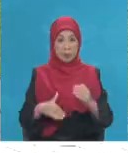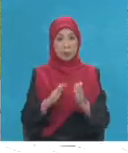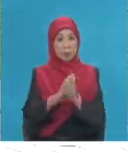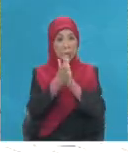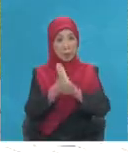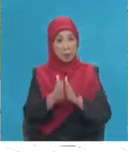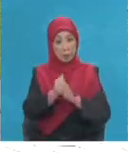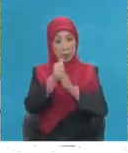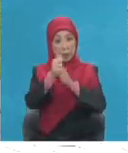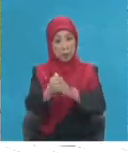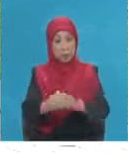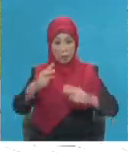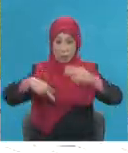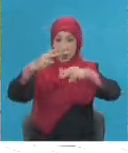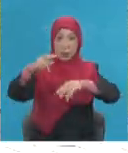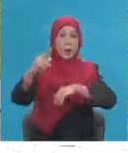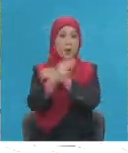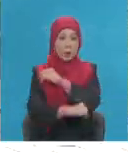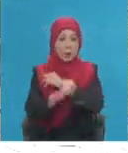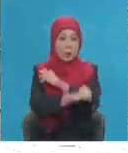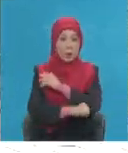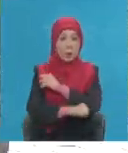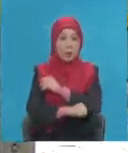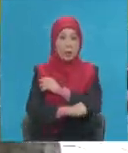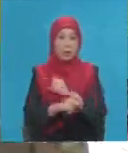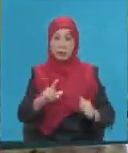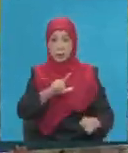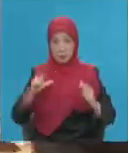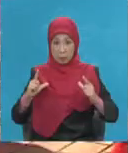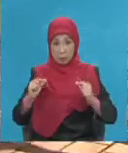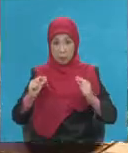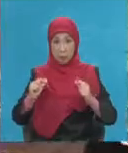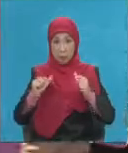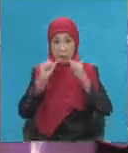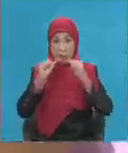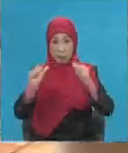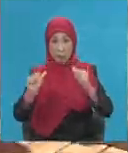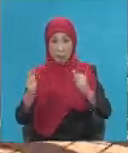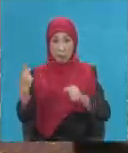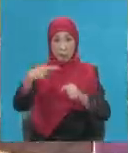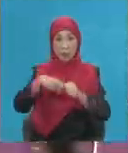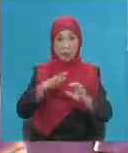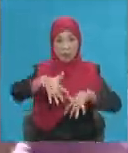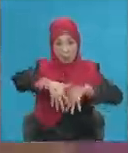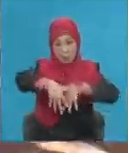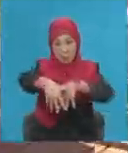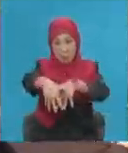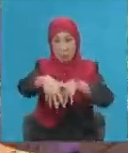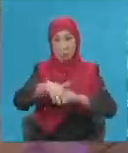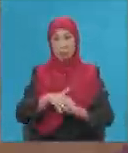Sebagai pemangkin pembangunan negara, pasukan sektor awam turut menyertai perbarisan.